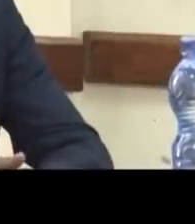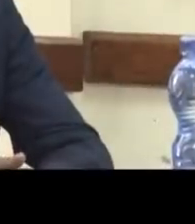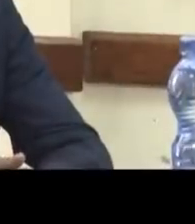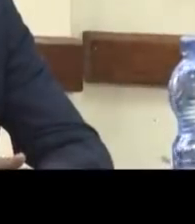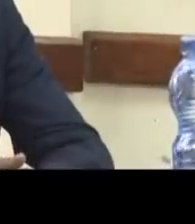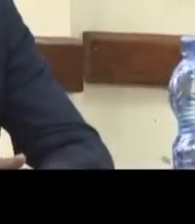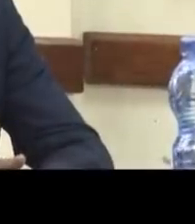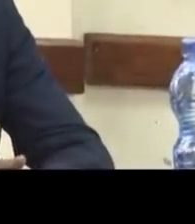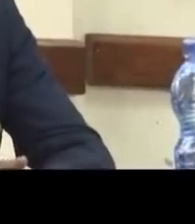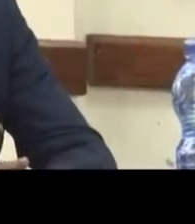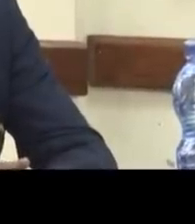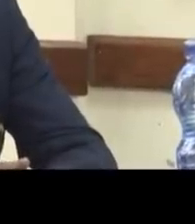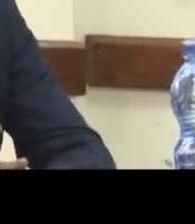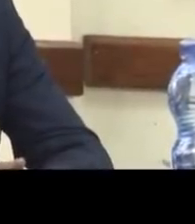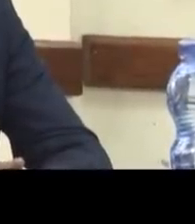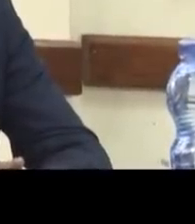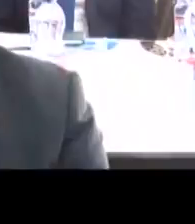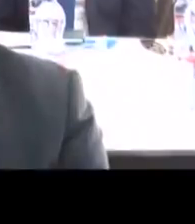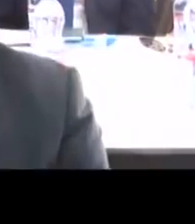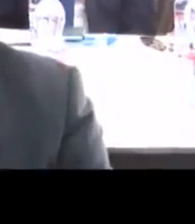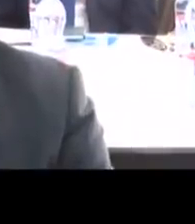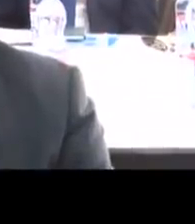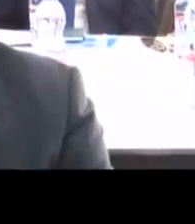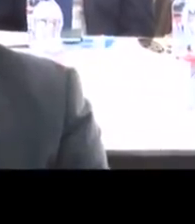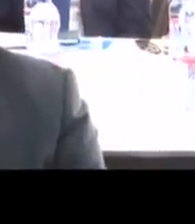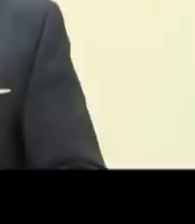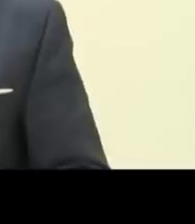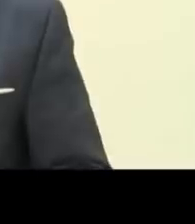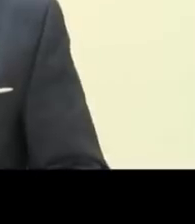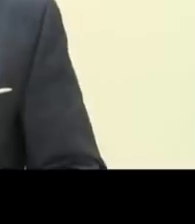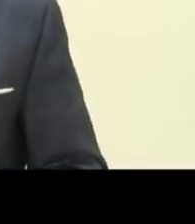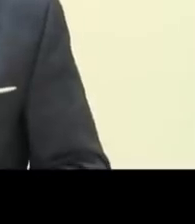organisées conjointement par l'ump c est la monusco